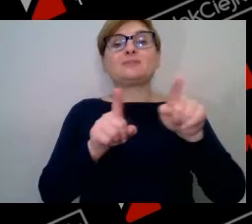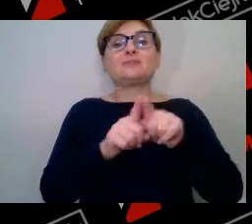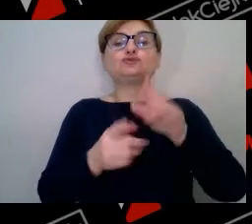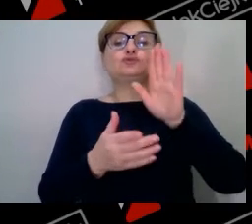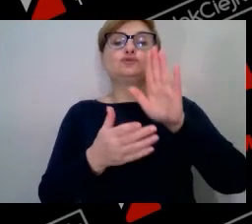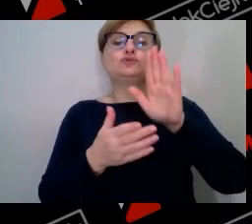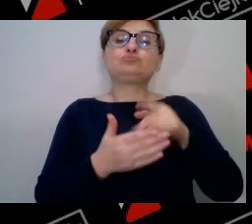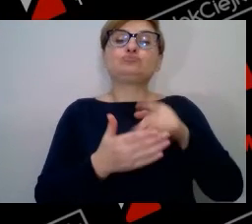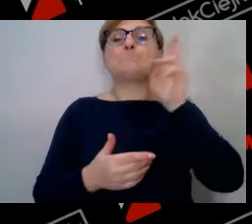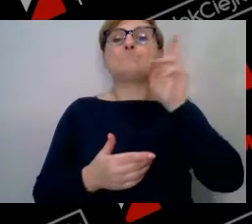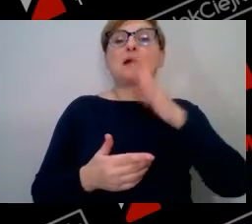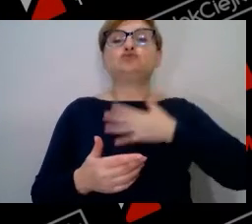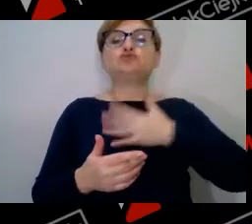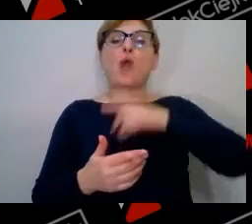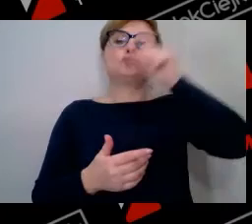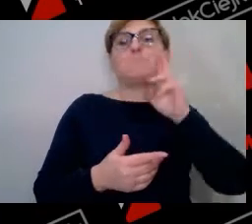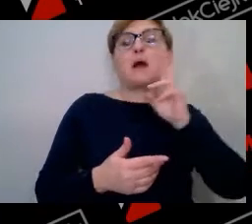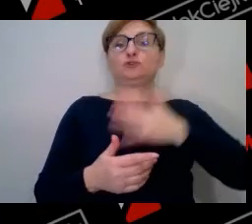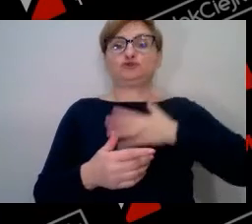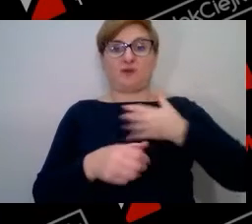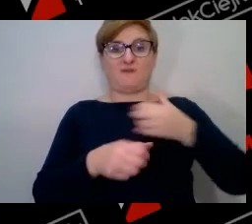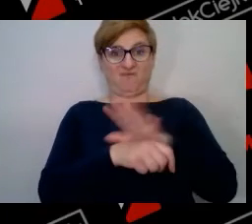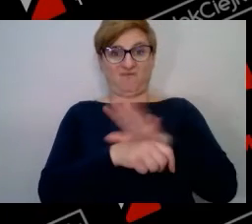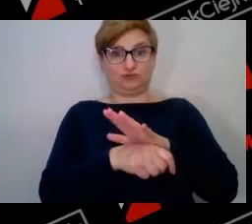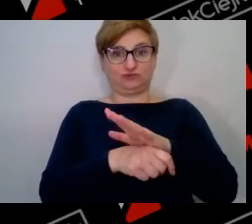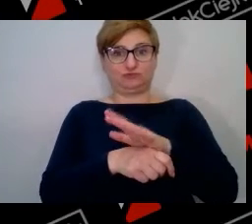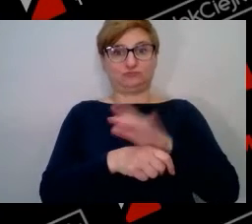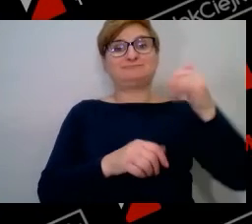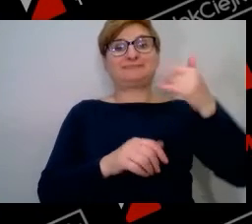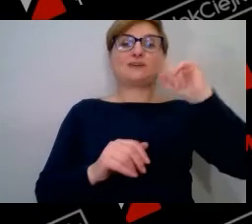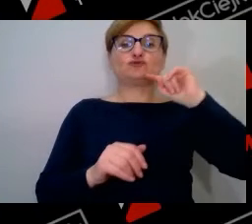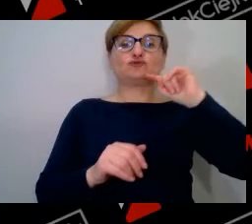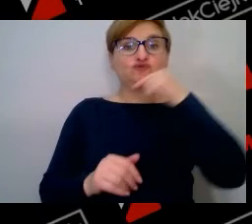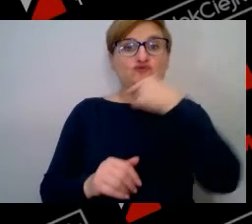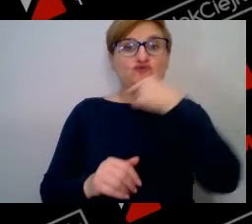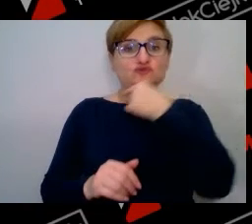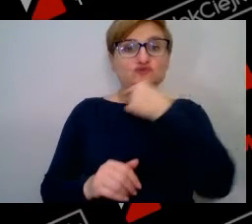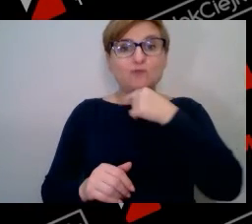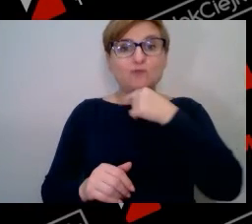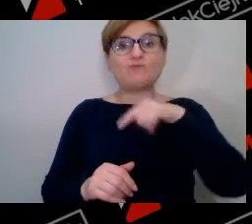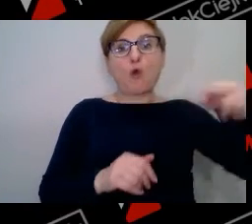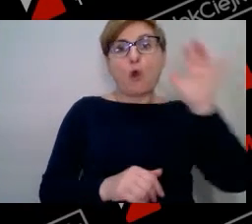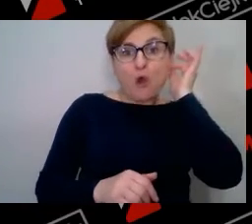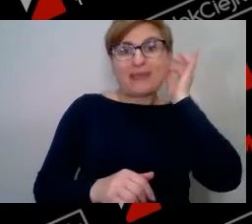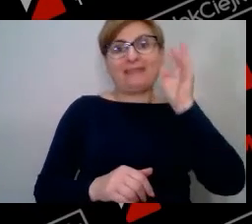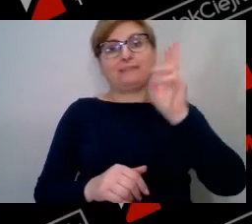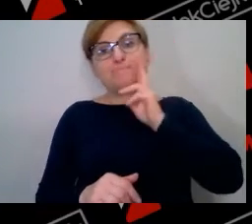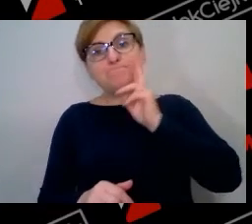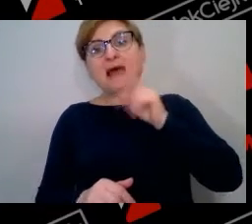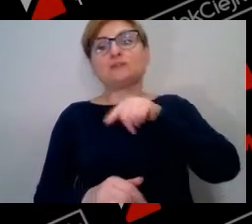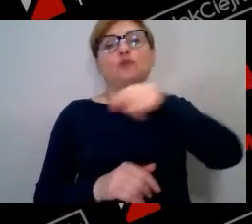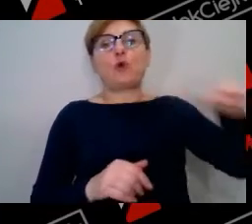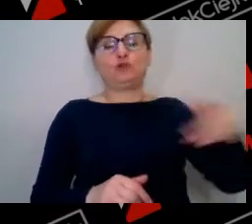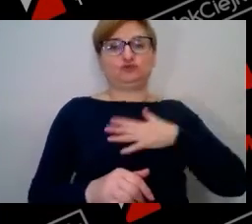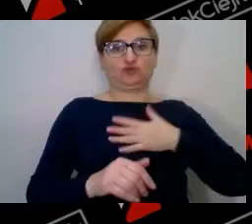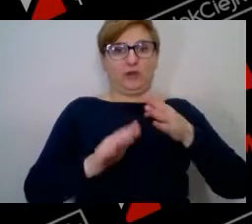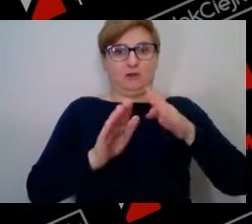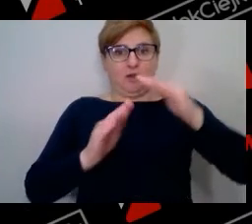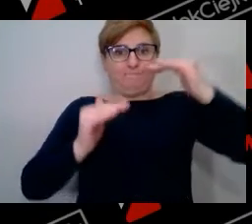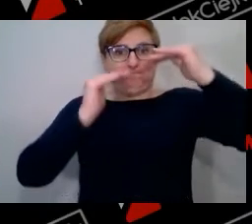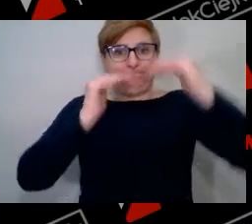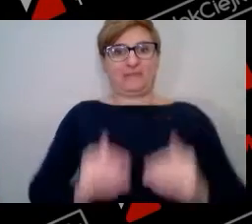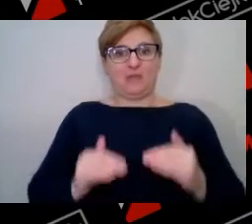tarczy antykryzysowej kobiety w ciąży i matki zostały pokrzywdzone poprzez zmniejszenie podstawy zasiłku chorobowego. Dzięki